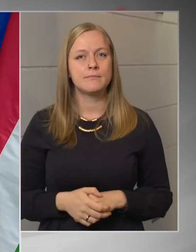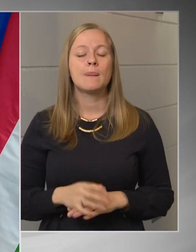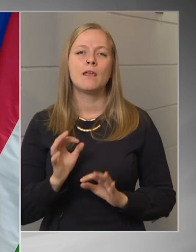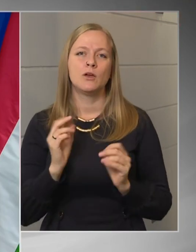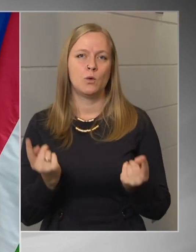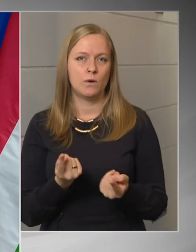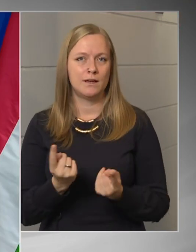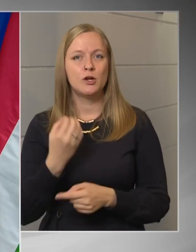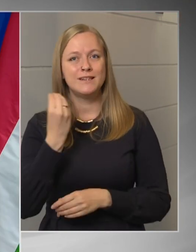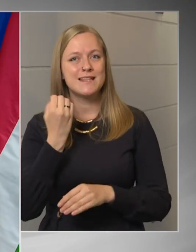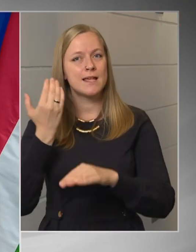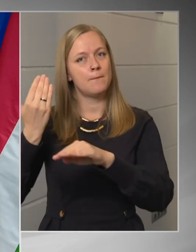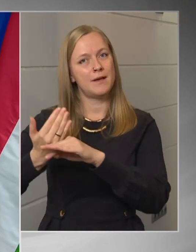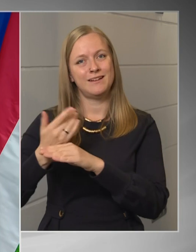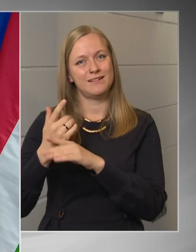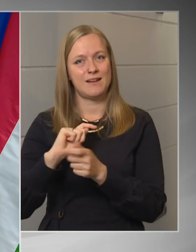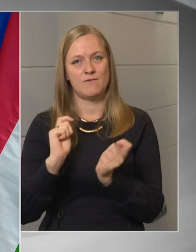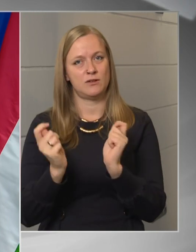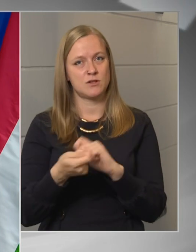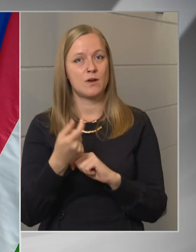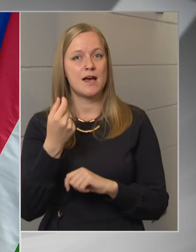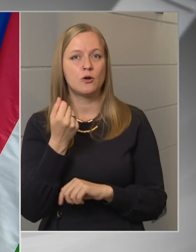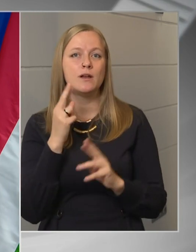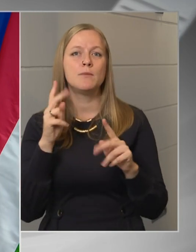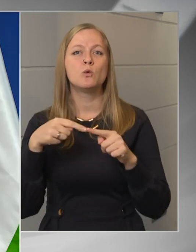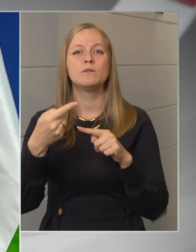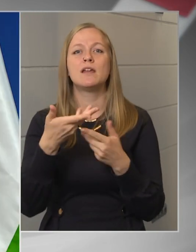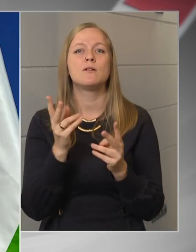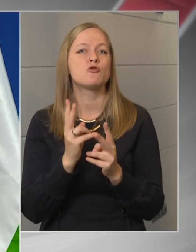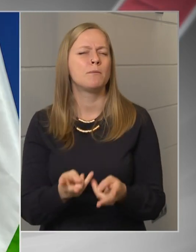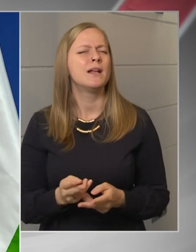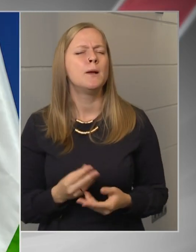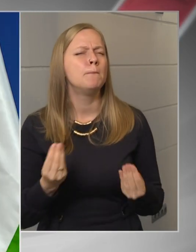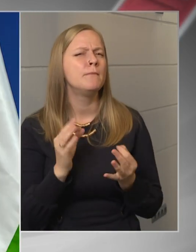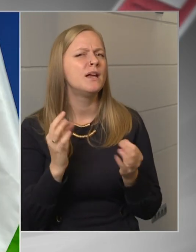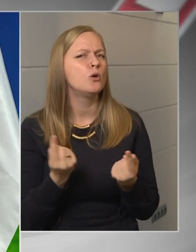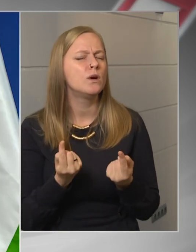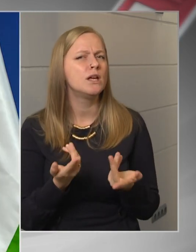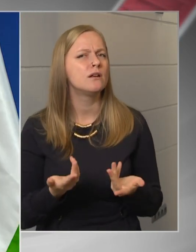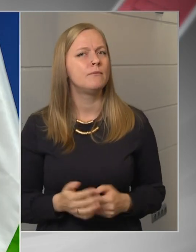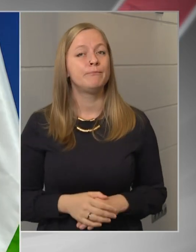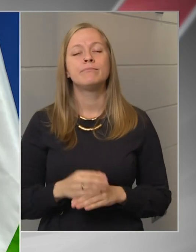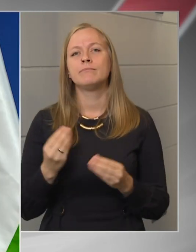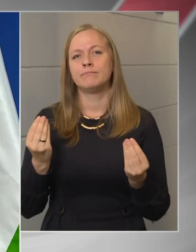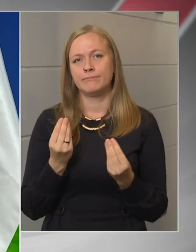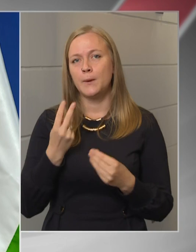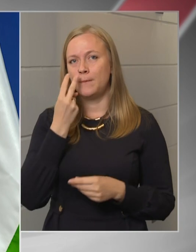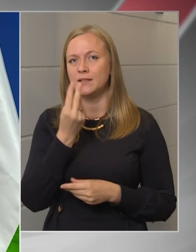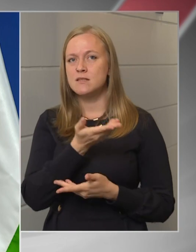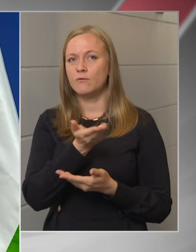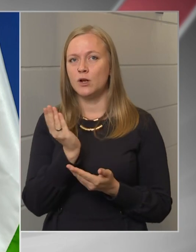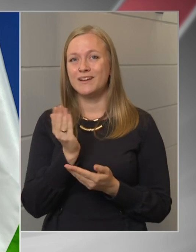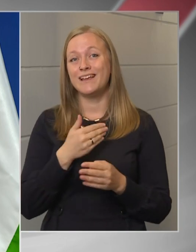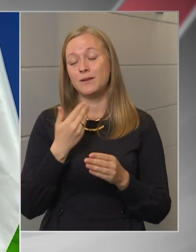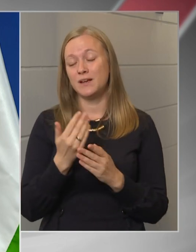decemberig nem változtatunk az árakon, nem érjük, hogy azt követően se kell. De ez miért jó hír? Azért jó hír, mert ha valaki ma megnézi a